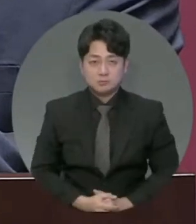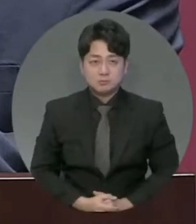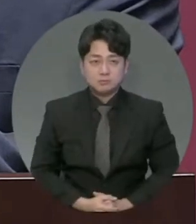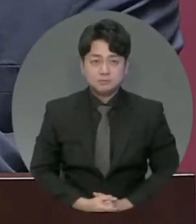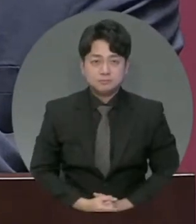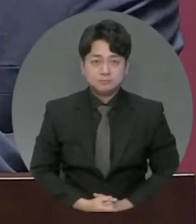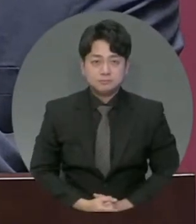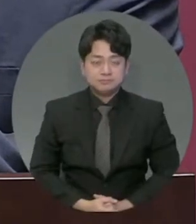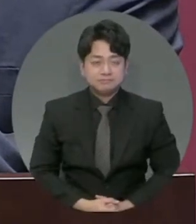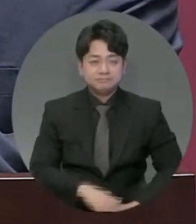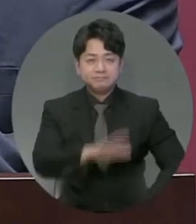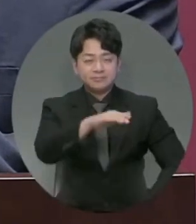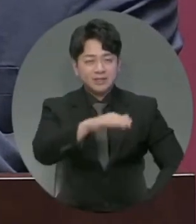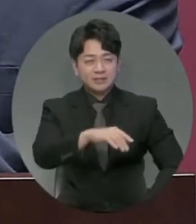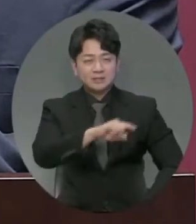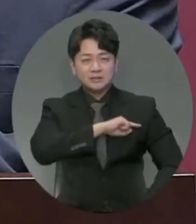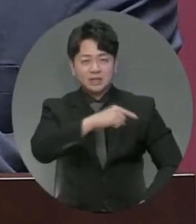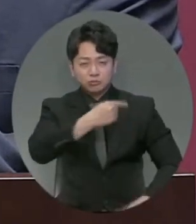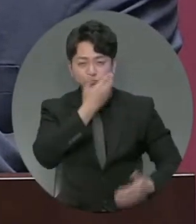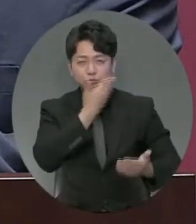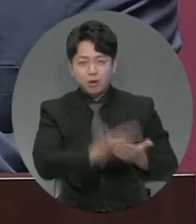거는 지난 몇 년 동안